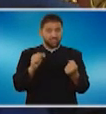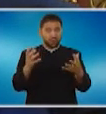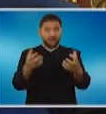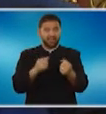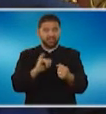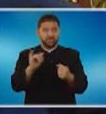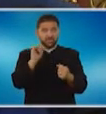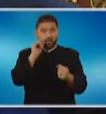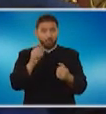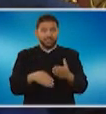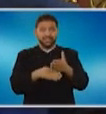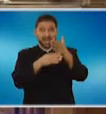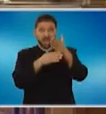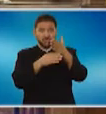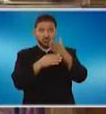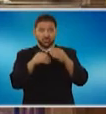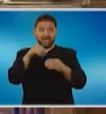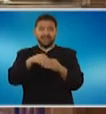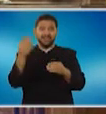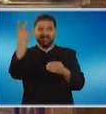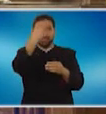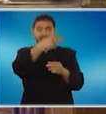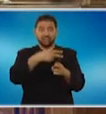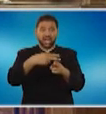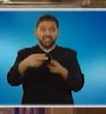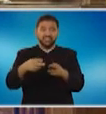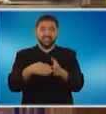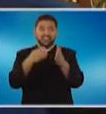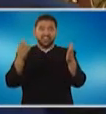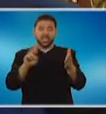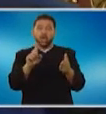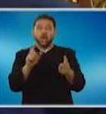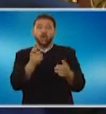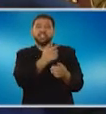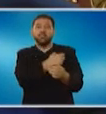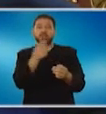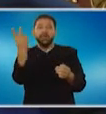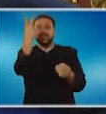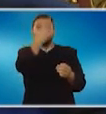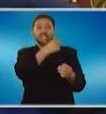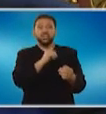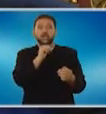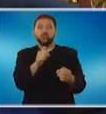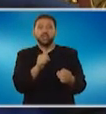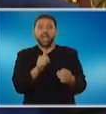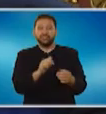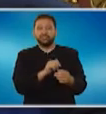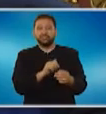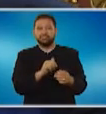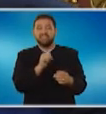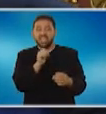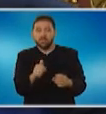călăuză pricepută în înțelegerea Sfintei Scripturii. Nu vom înțelege nici noi nimic precum famenul